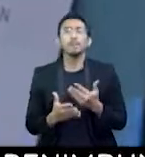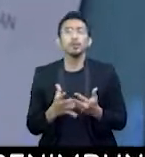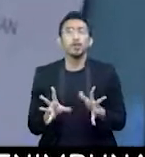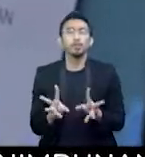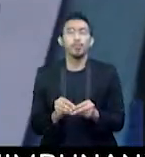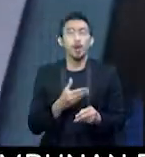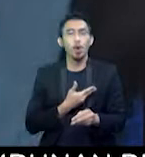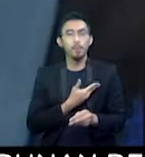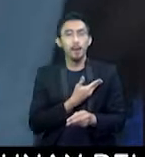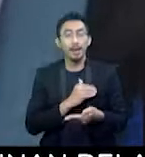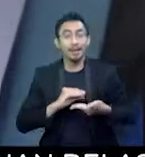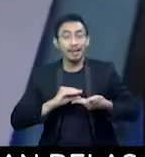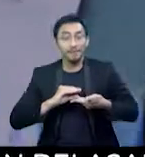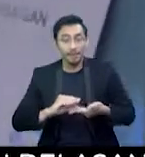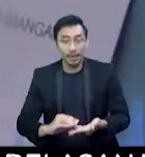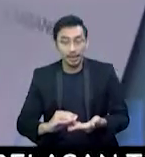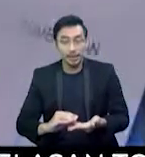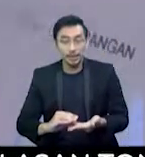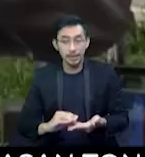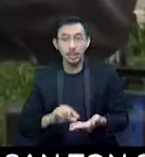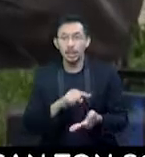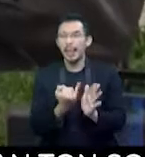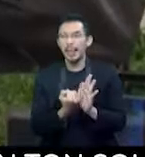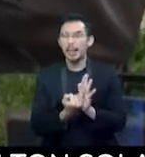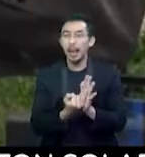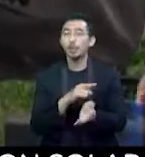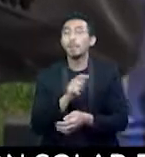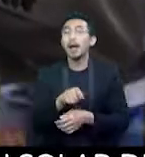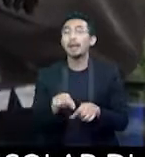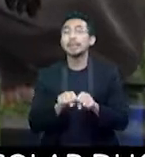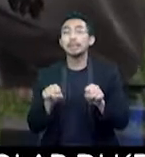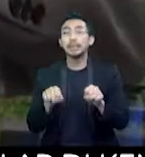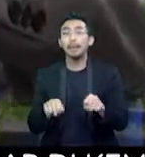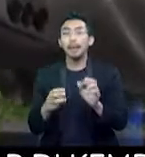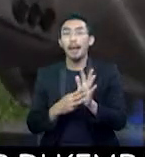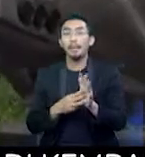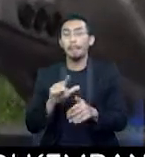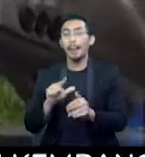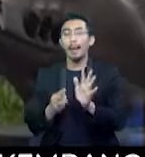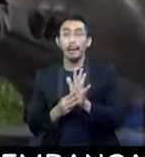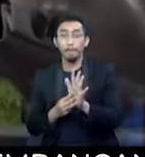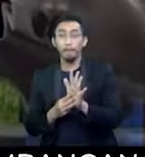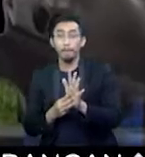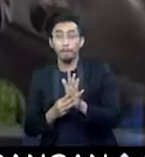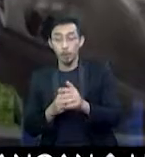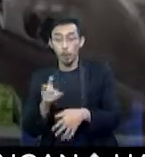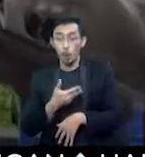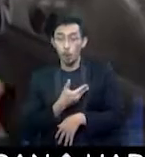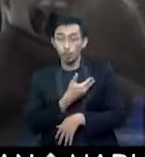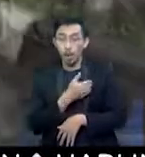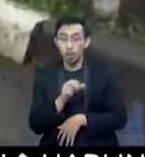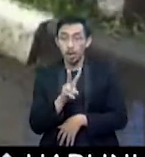investasi bodong robot trading tak berizin yang menggunakan sistem multi-level marketing tersebut mencapai 200 ribu orang dengan total